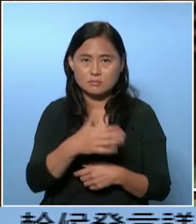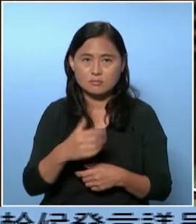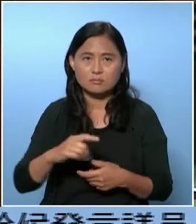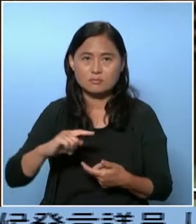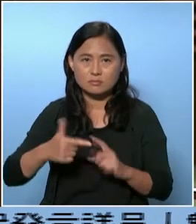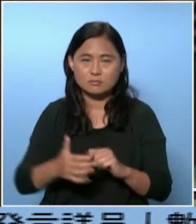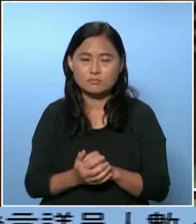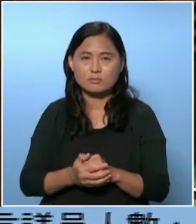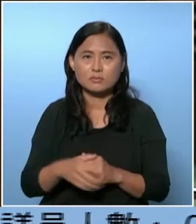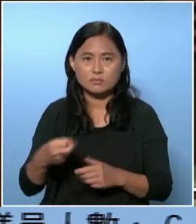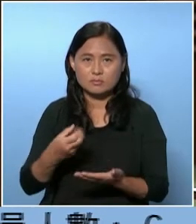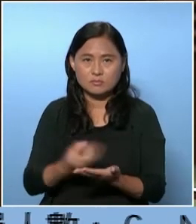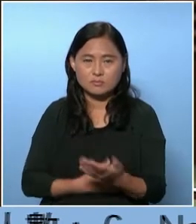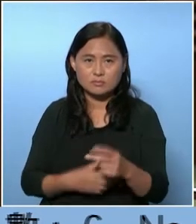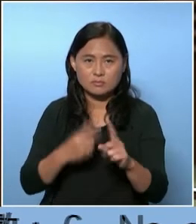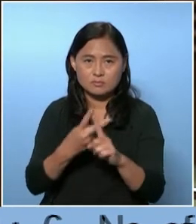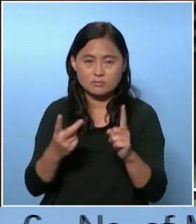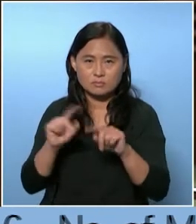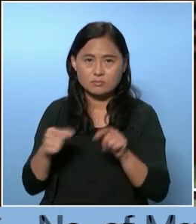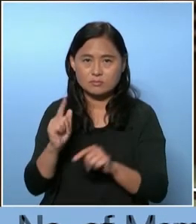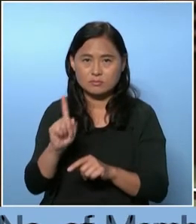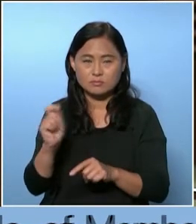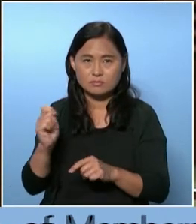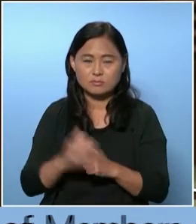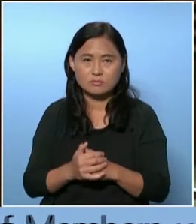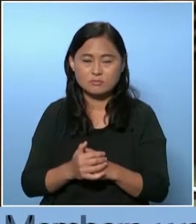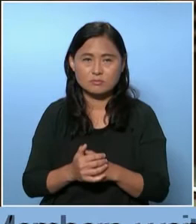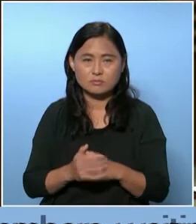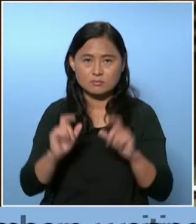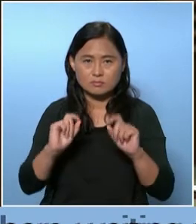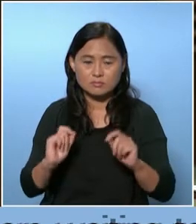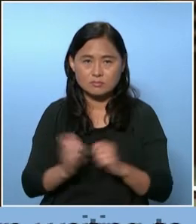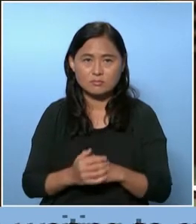第12(1)A 條訂明，根據擬議第